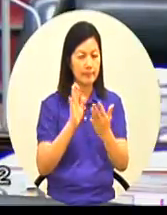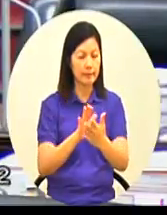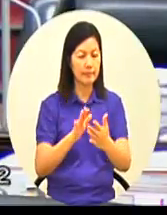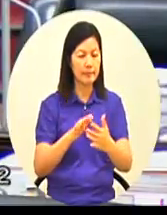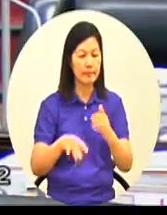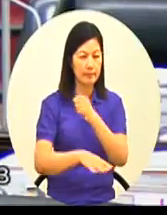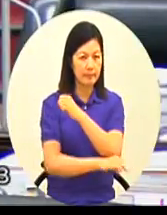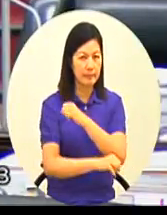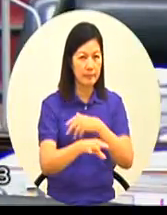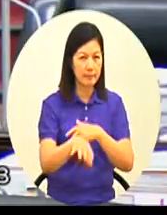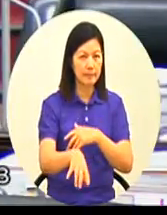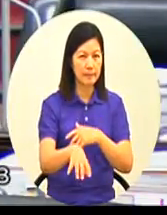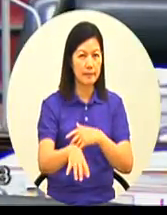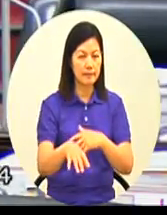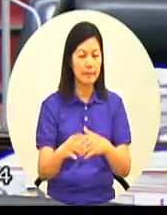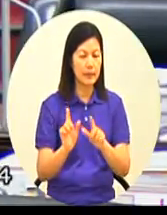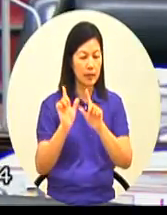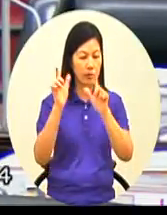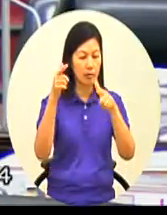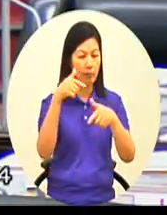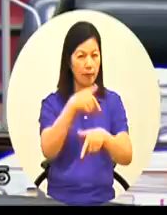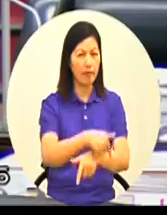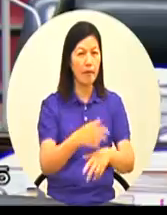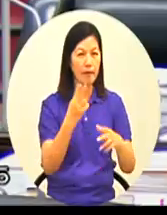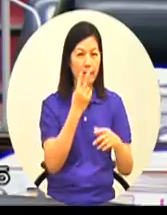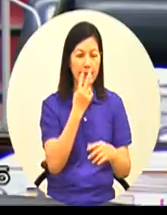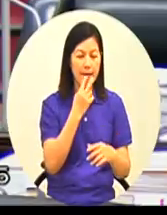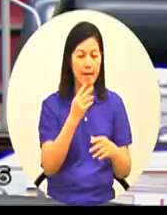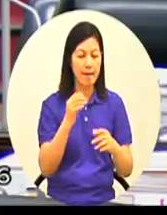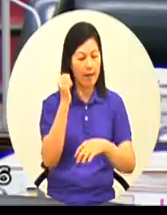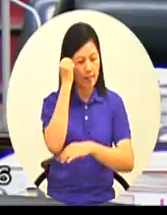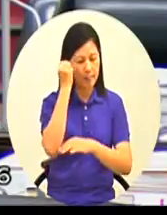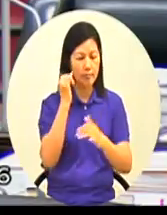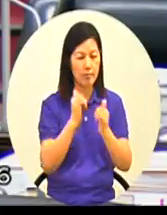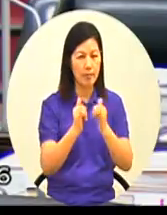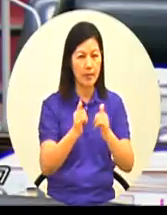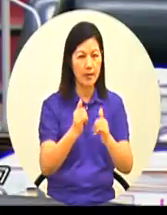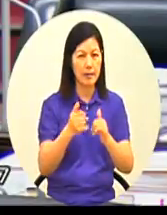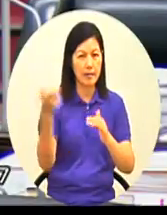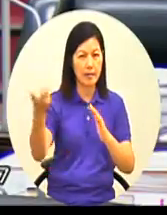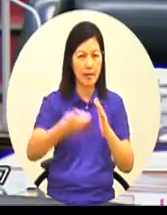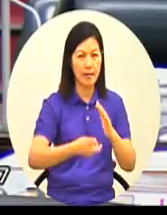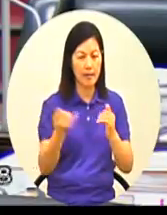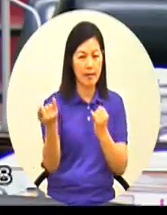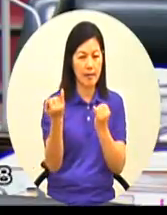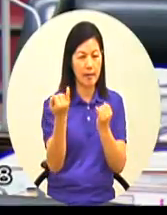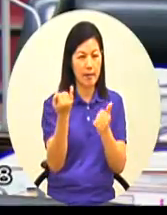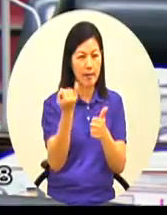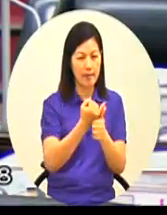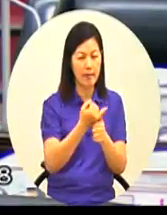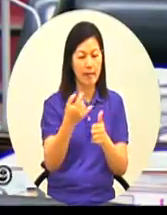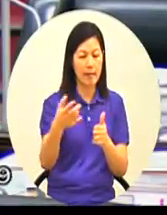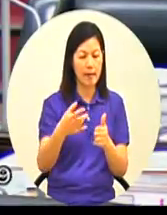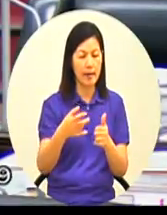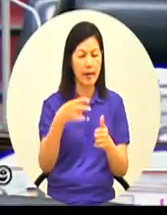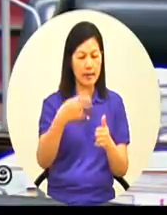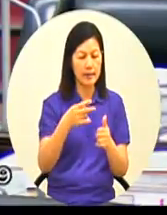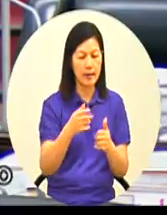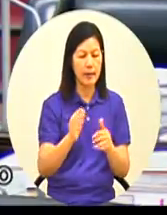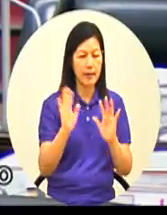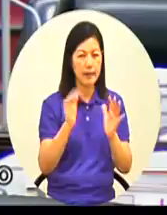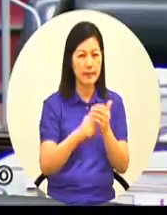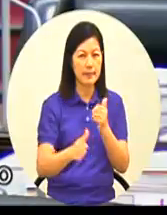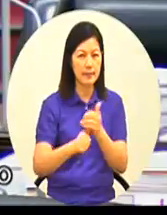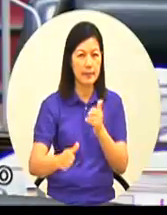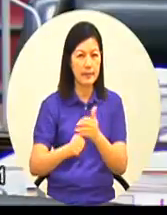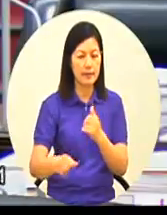的这一些居民啊、已经现在是我们的新移民了，还有包括东南亚籍的子女数，其实这个